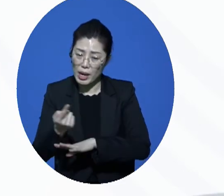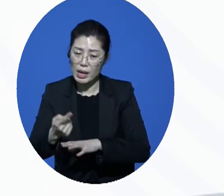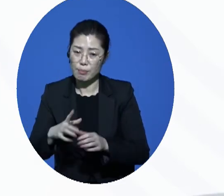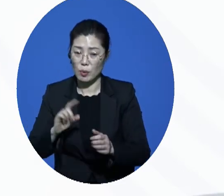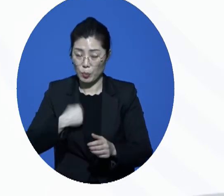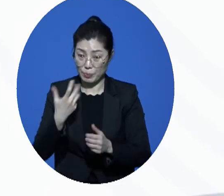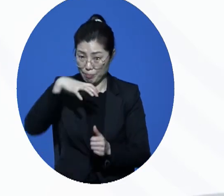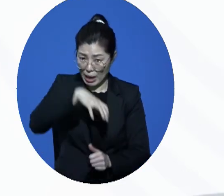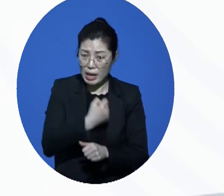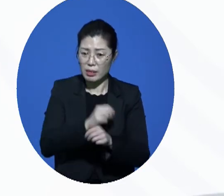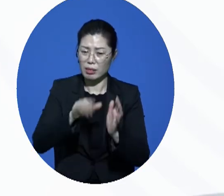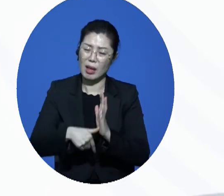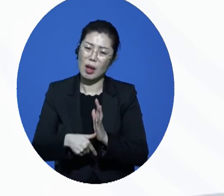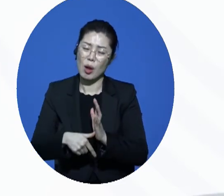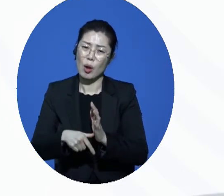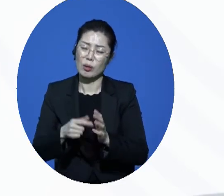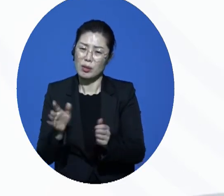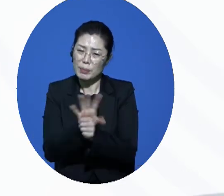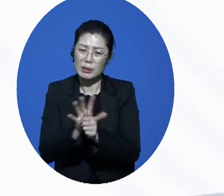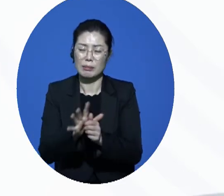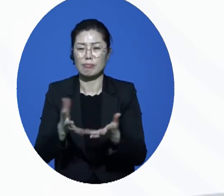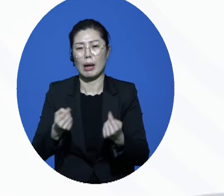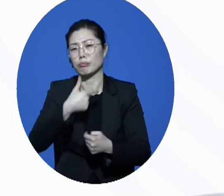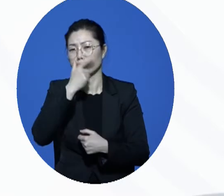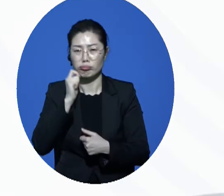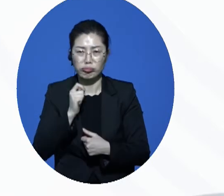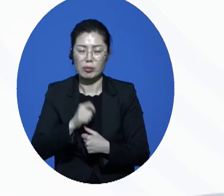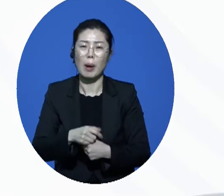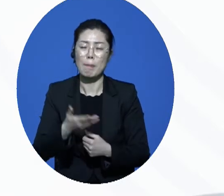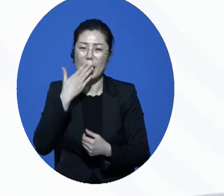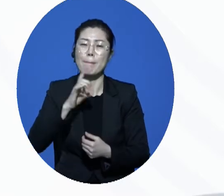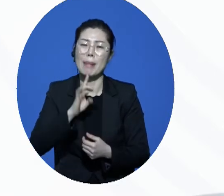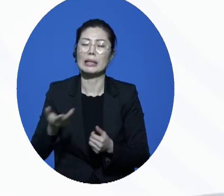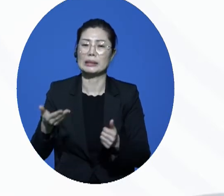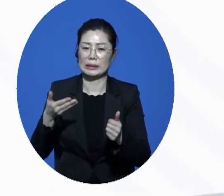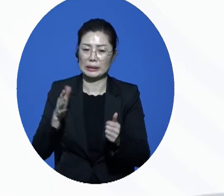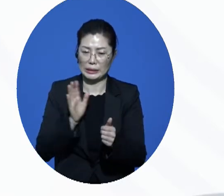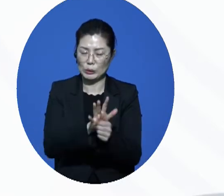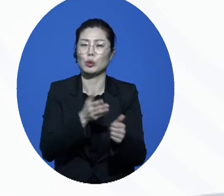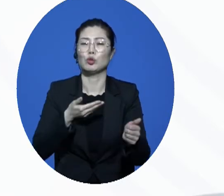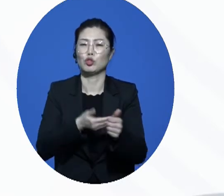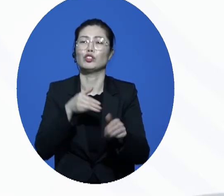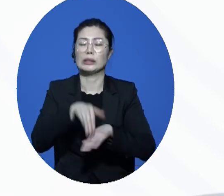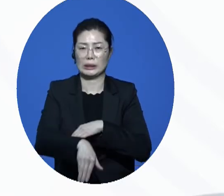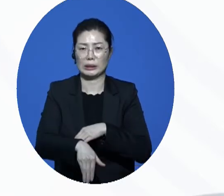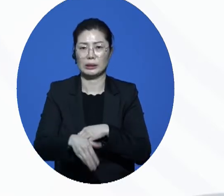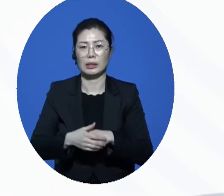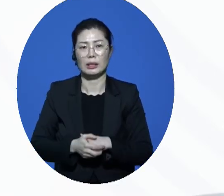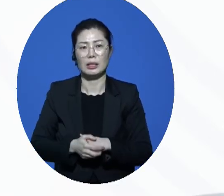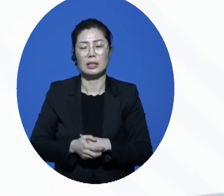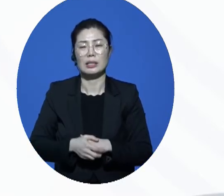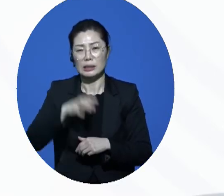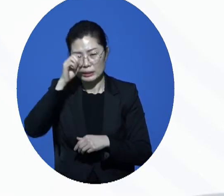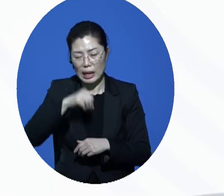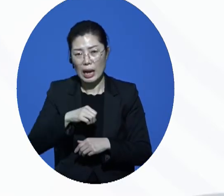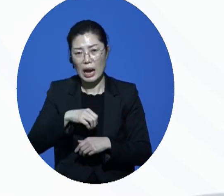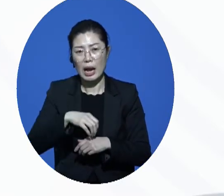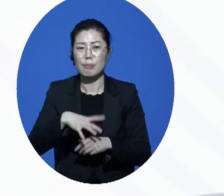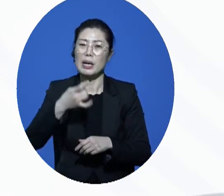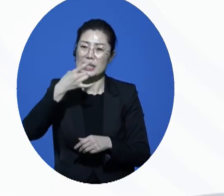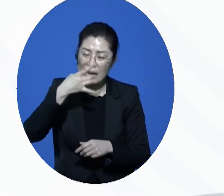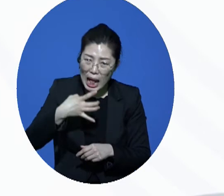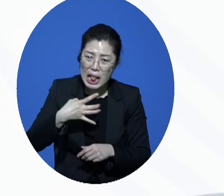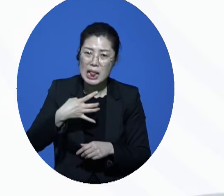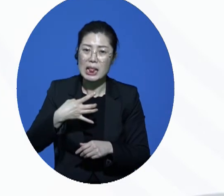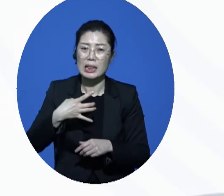수가 없었습니다. 또한 아까 잠깐 앞에도 이야기했지만 생파, 생쌀 이런